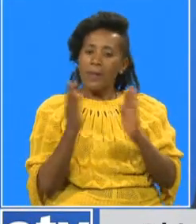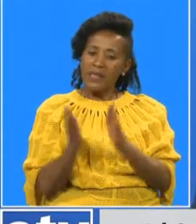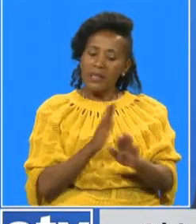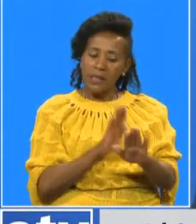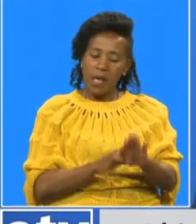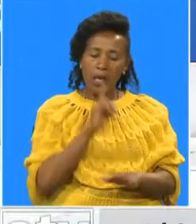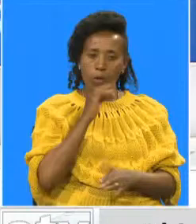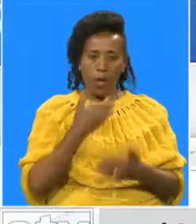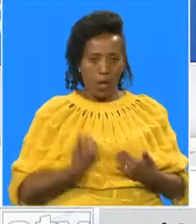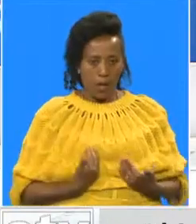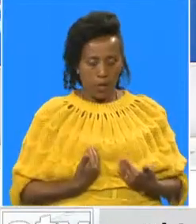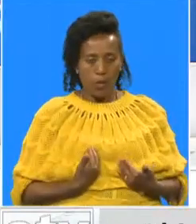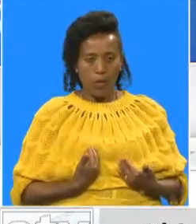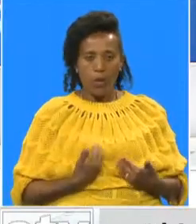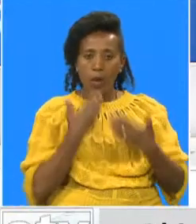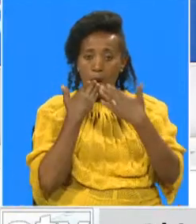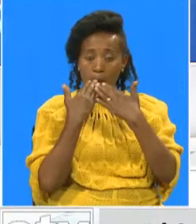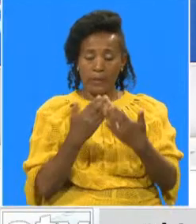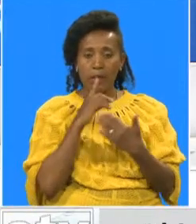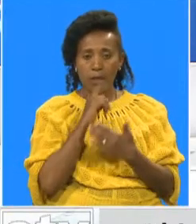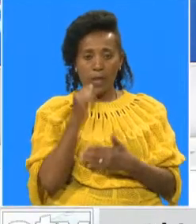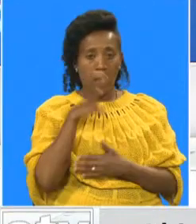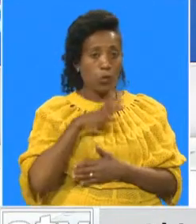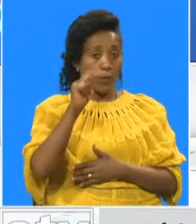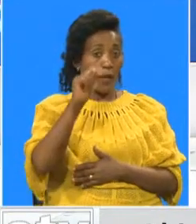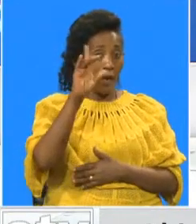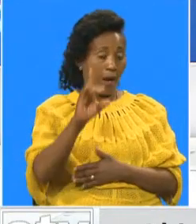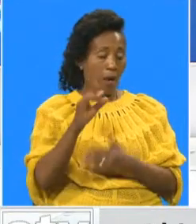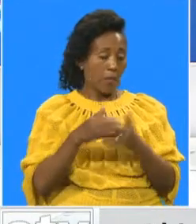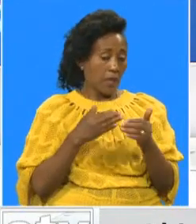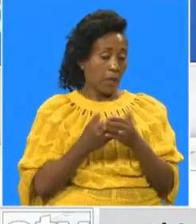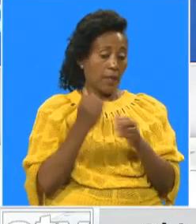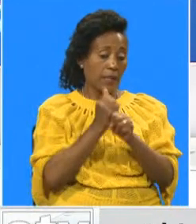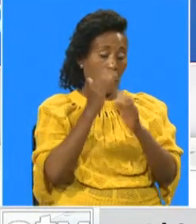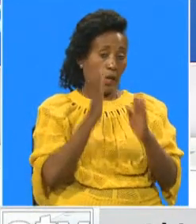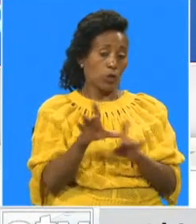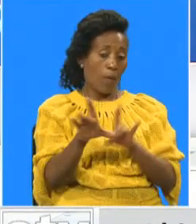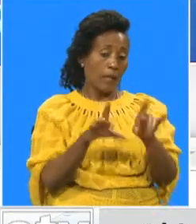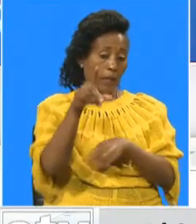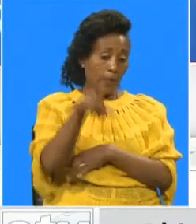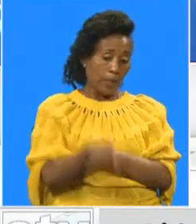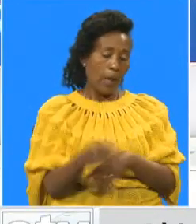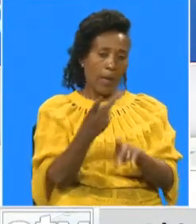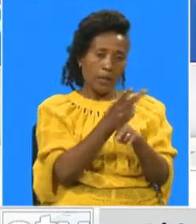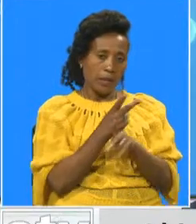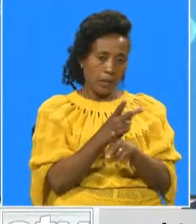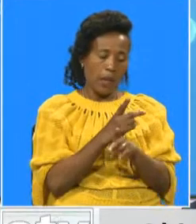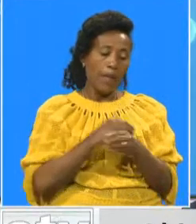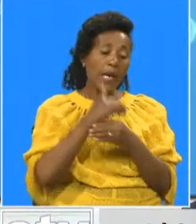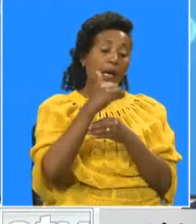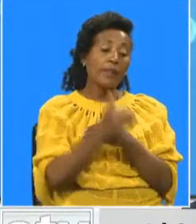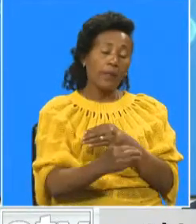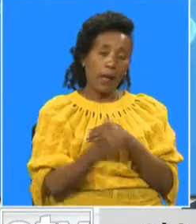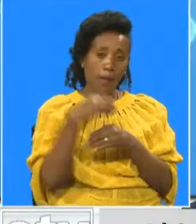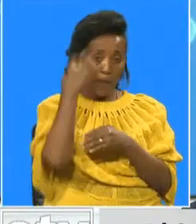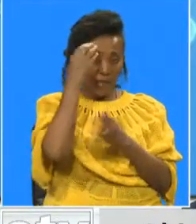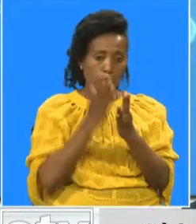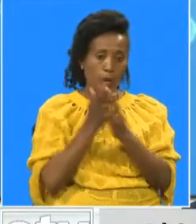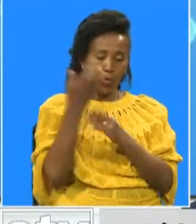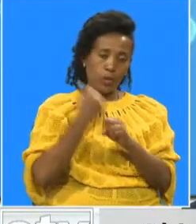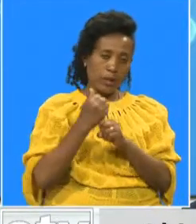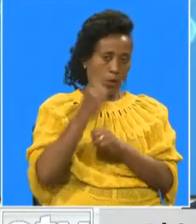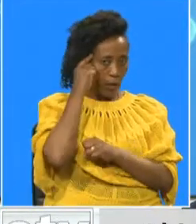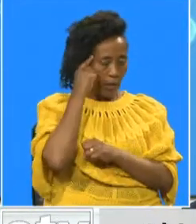በዝግጅት ላይ ነው ያለ ነው። አመሰግናለሁ። አቶ ተካ፣ ምናልባት ሰራተኞች ማድረግ የሚገባቸው ጥንቃቄና በቀጣይም በመንግስት በኩል